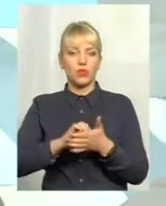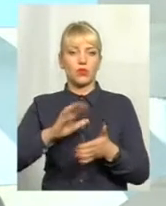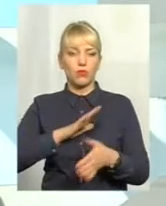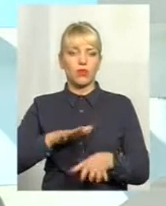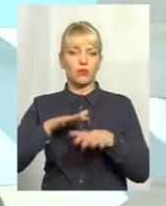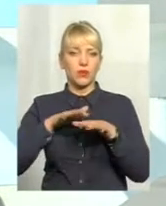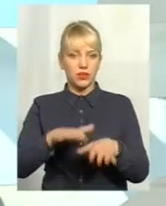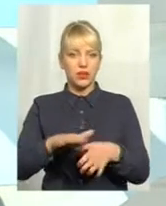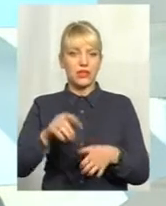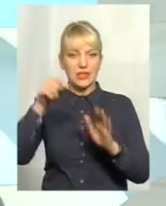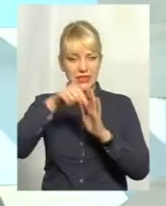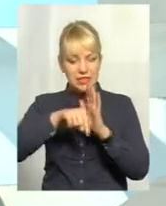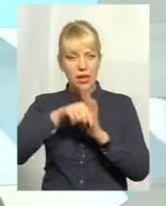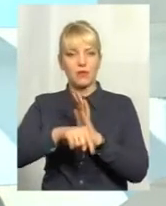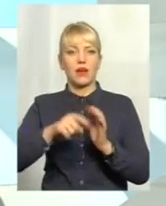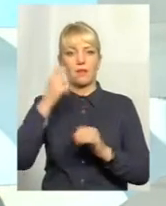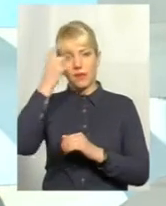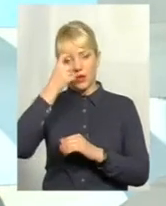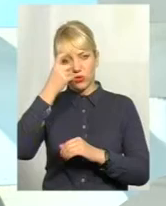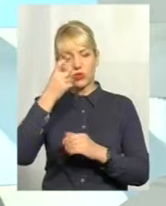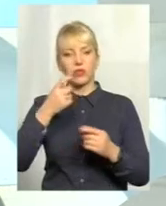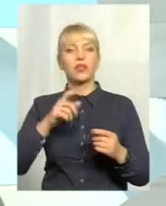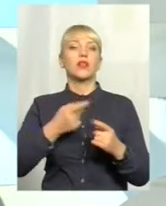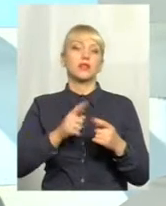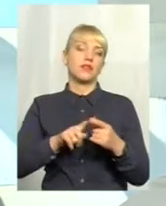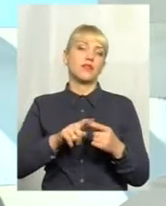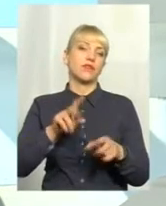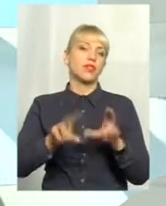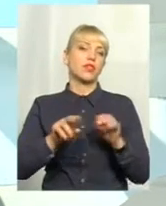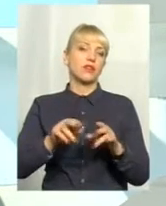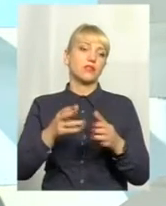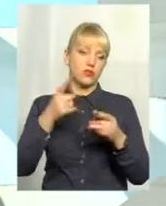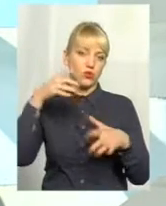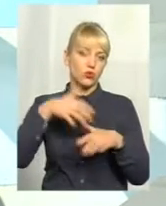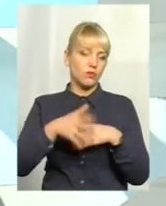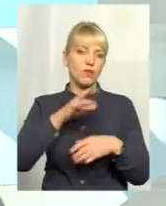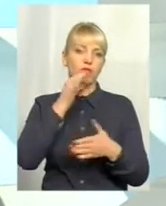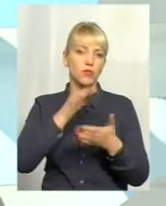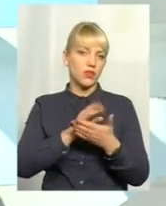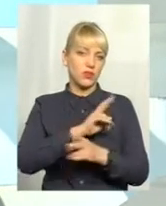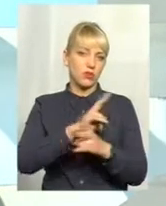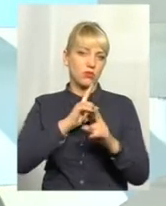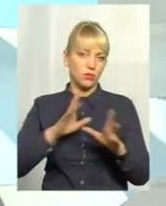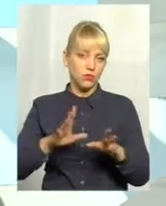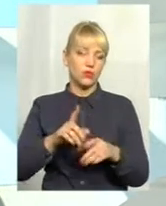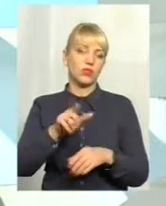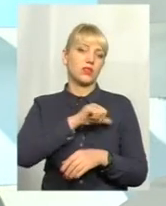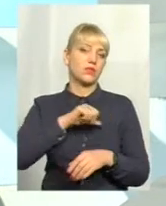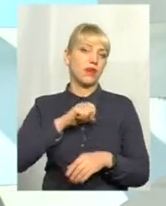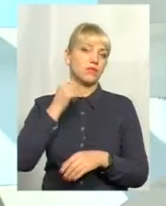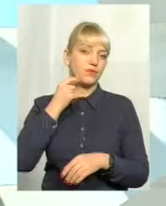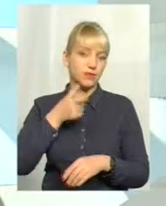його стан алкогольного сп'яніння, а не щось інше, ну, тоді зрозуміло, що відповідальності ніхто не буде нести. Тобто, він сам вжив спиртні